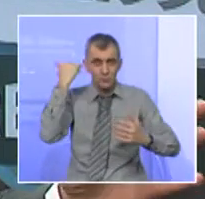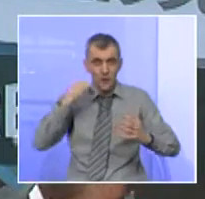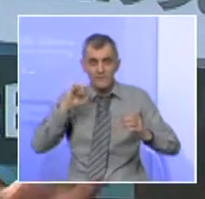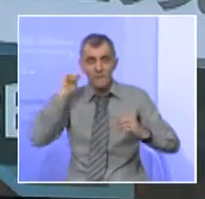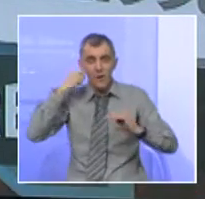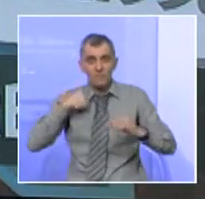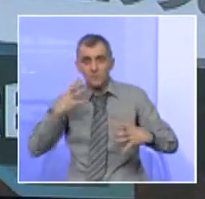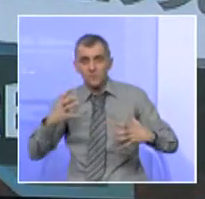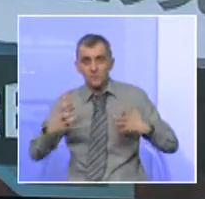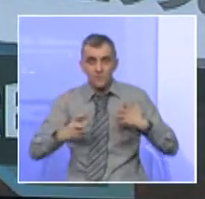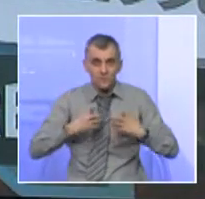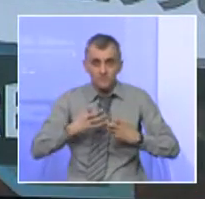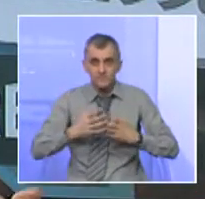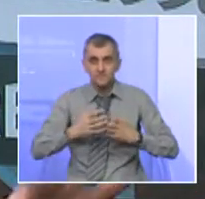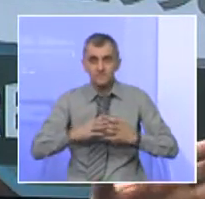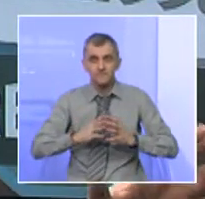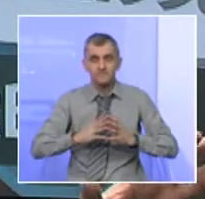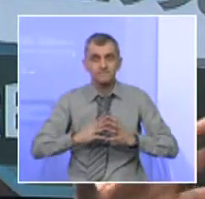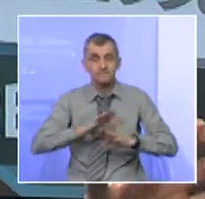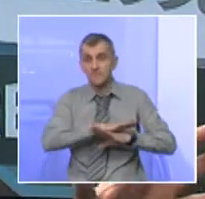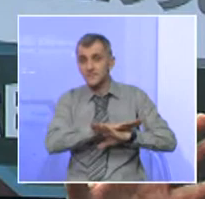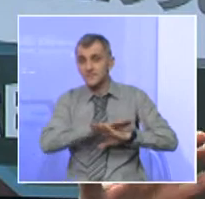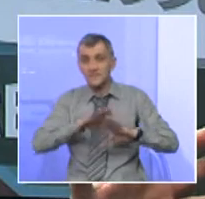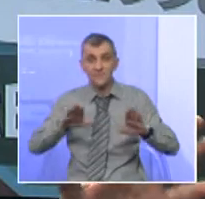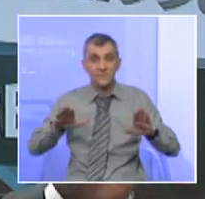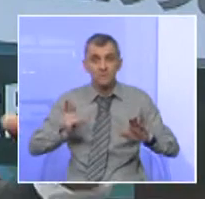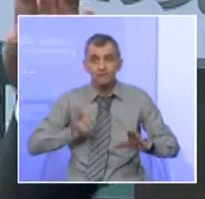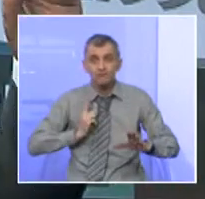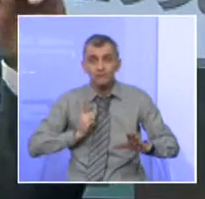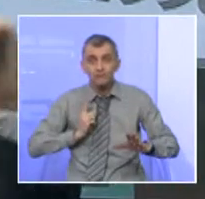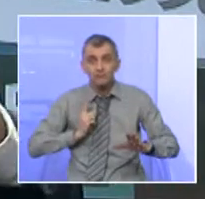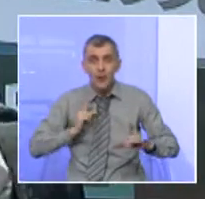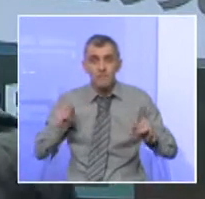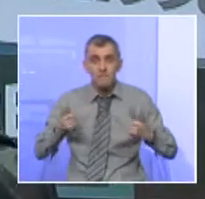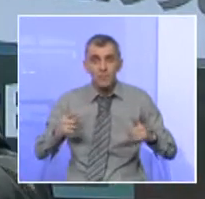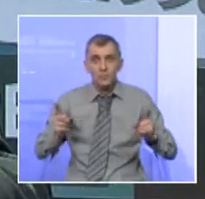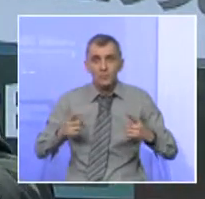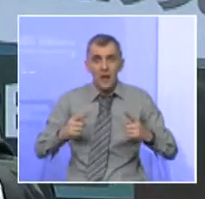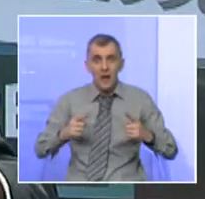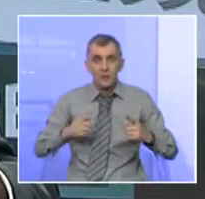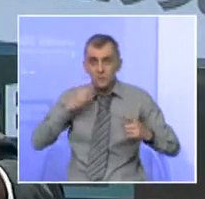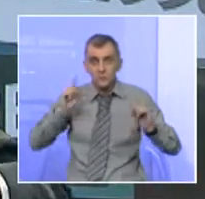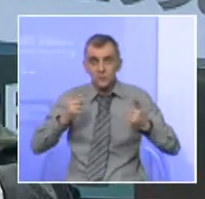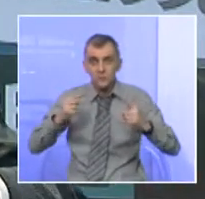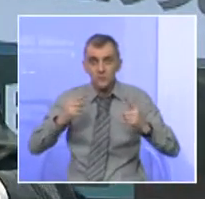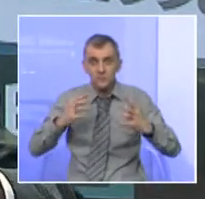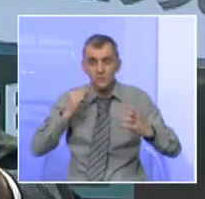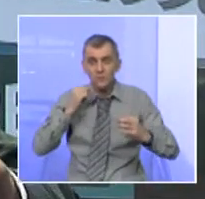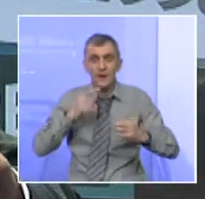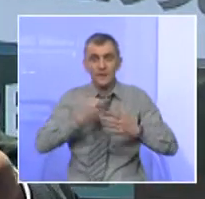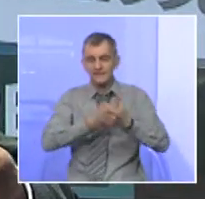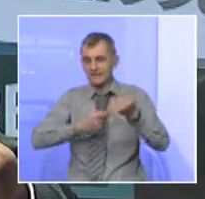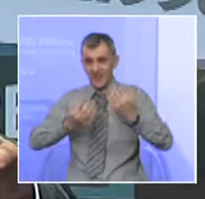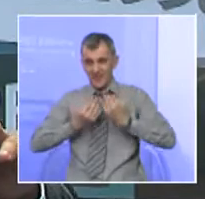film. I svi su čekali, muzika ona ide i neko iz zadnjeg